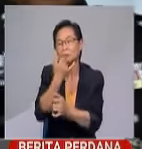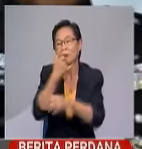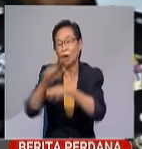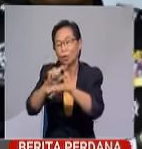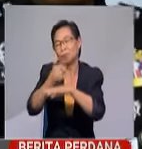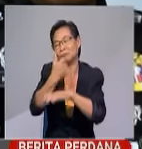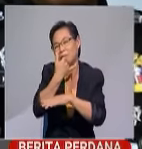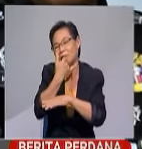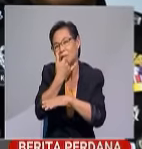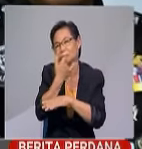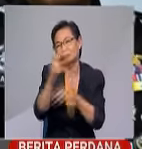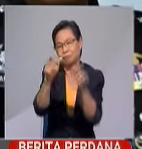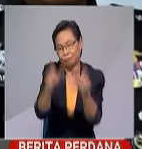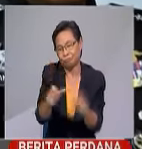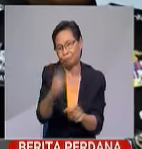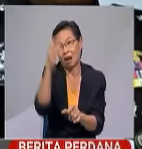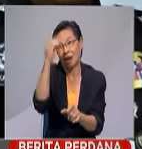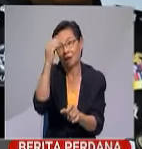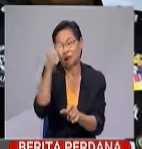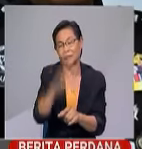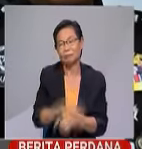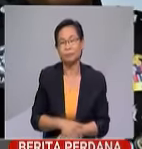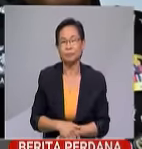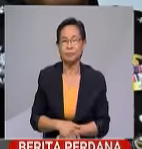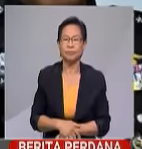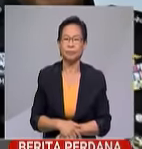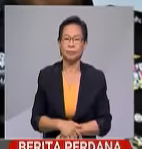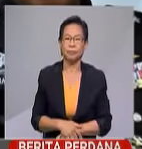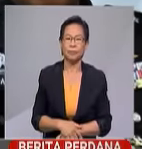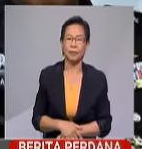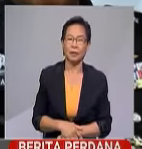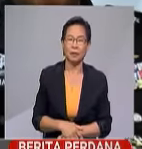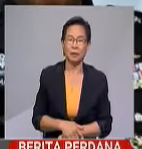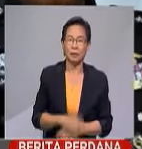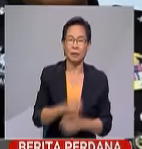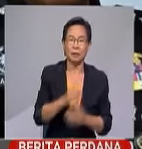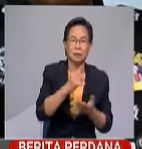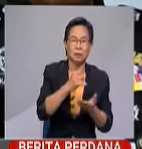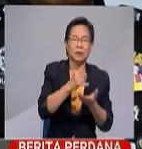penyalahgunaan dadah. Lokasi tersebut, ya, syabu